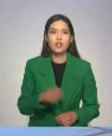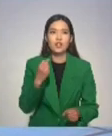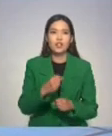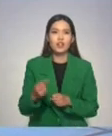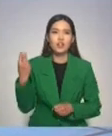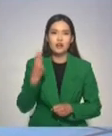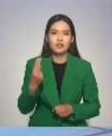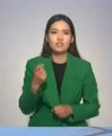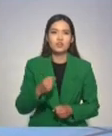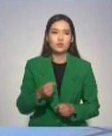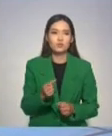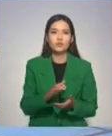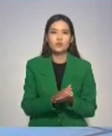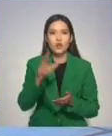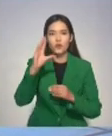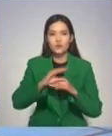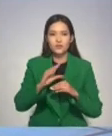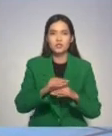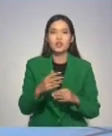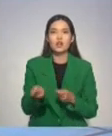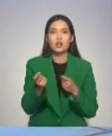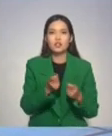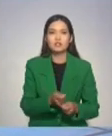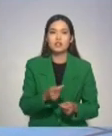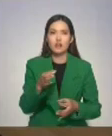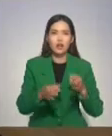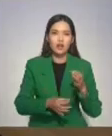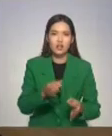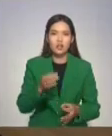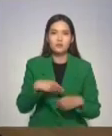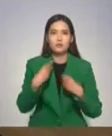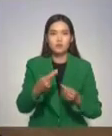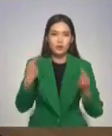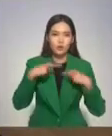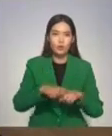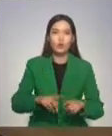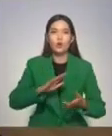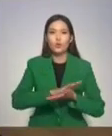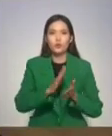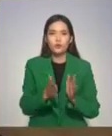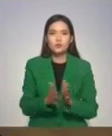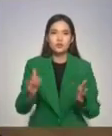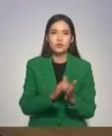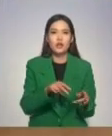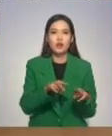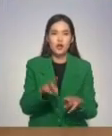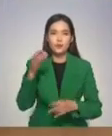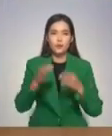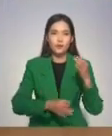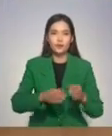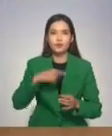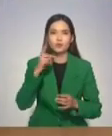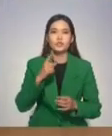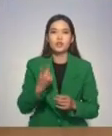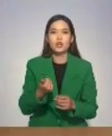Избившему астанчанина на дружеской вечеринке вынесли приговор. Подсудимому дали год условно с установлением пробационного контроля. Суд пояснил,